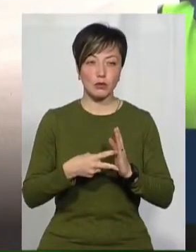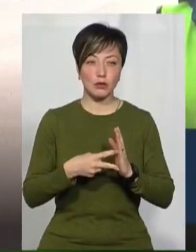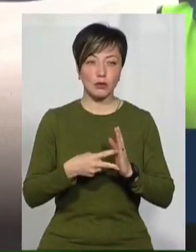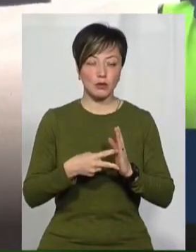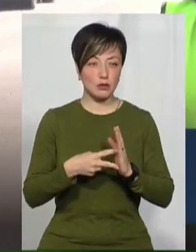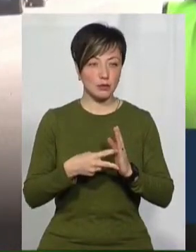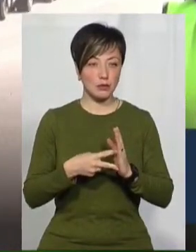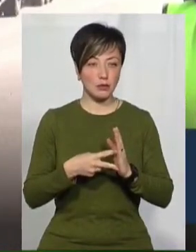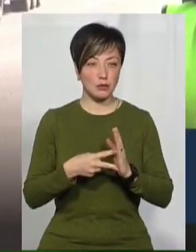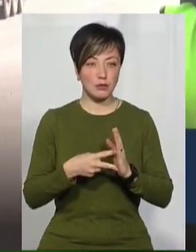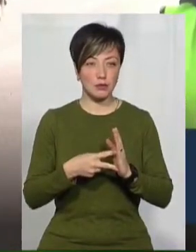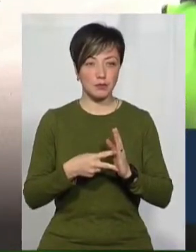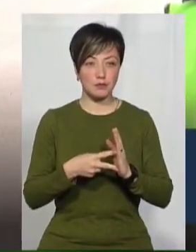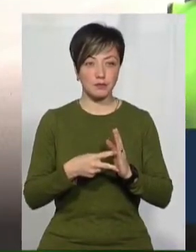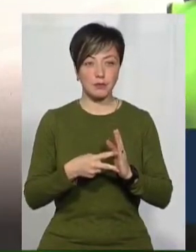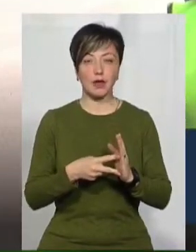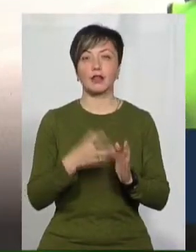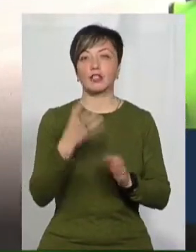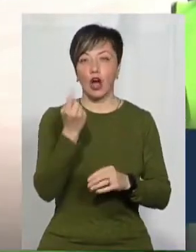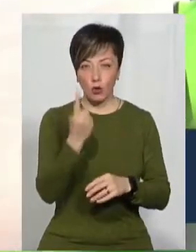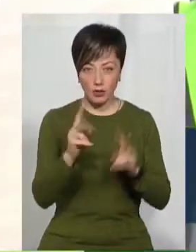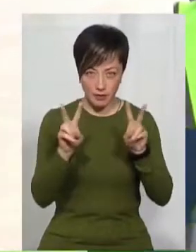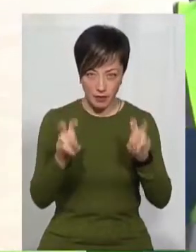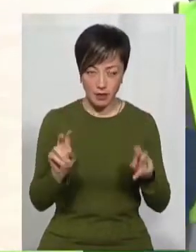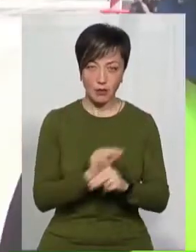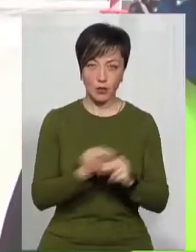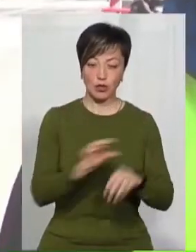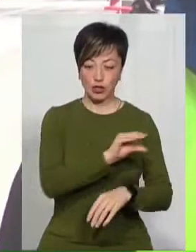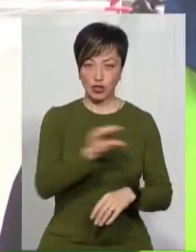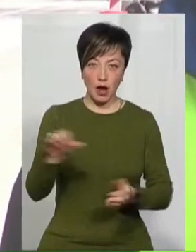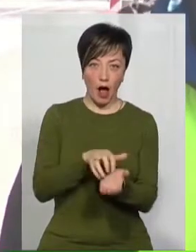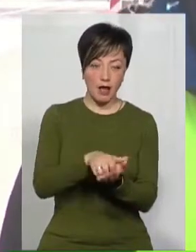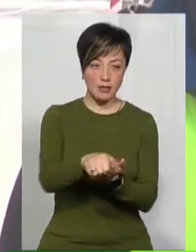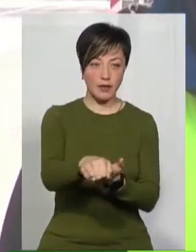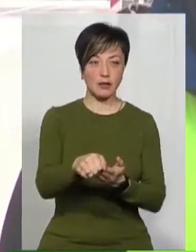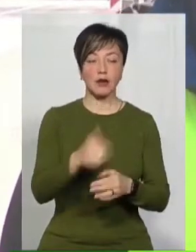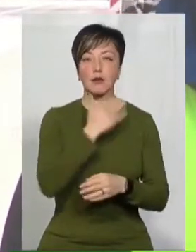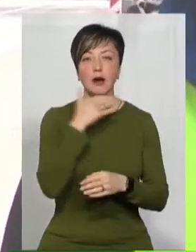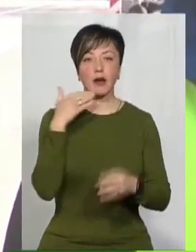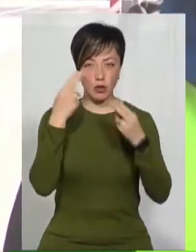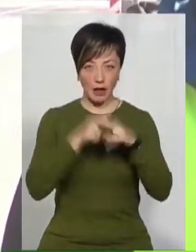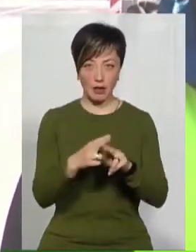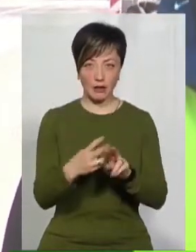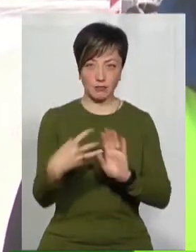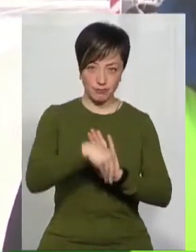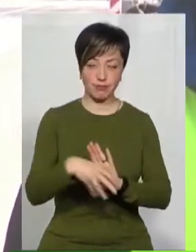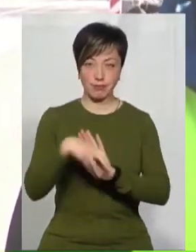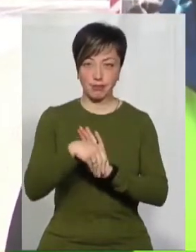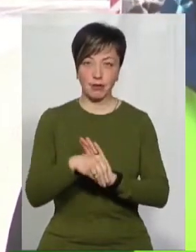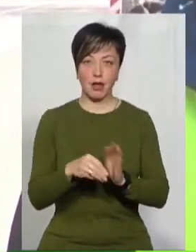регенерація. І підуть шари вже, відповідно, шари асфальту. Велика кількість техніки задіяна,